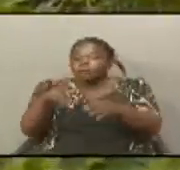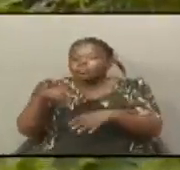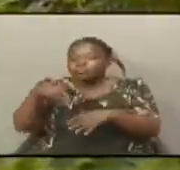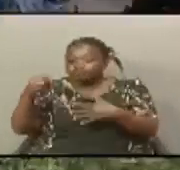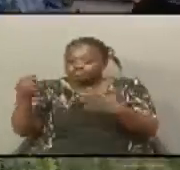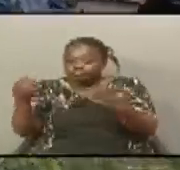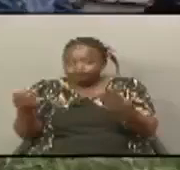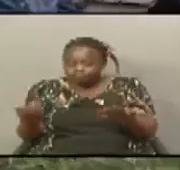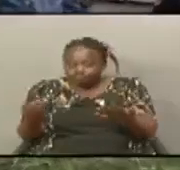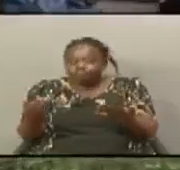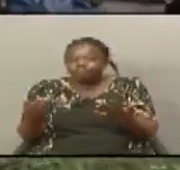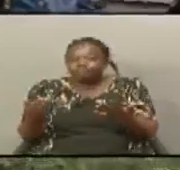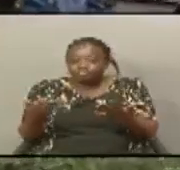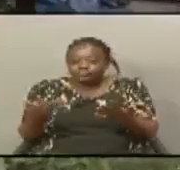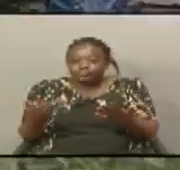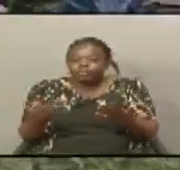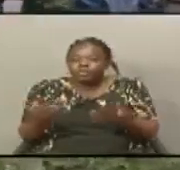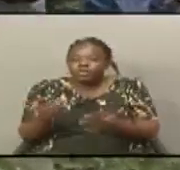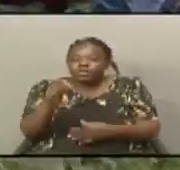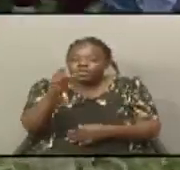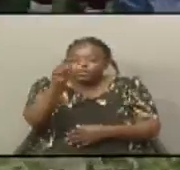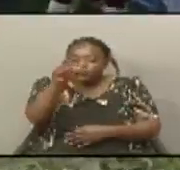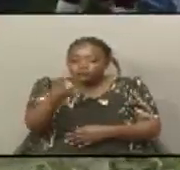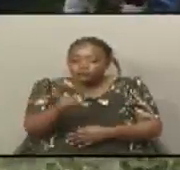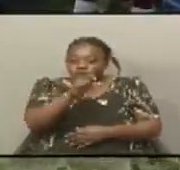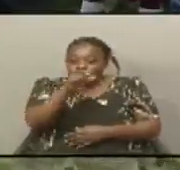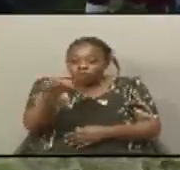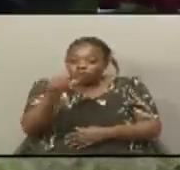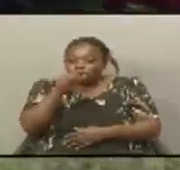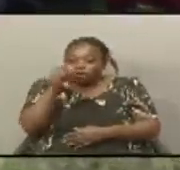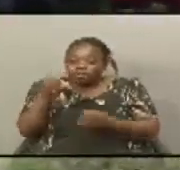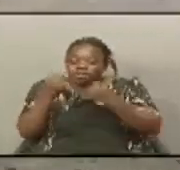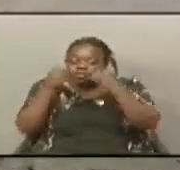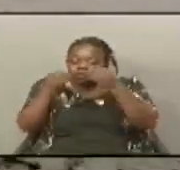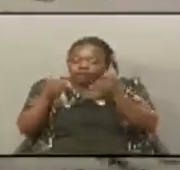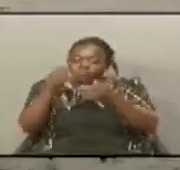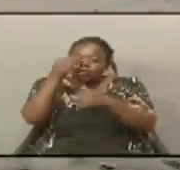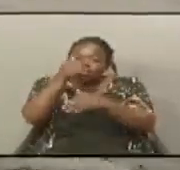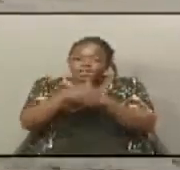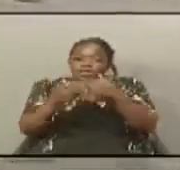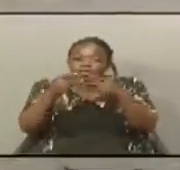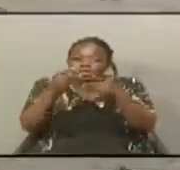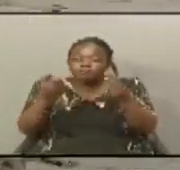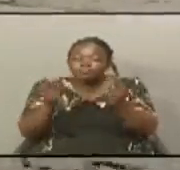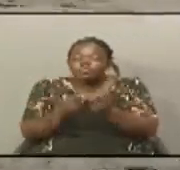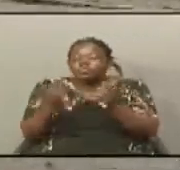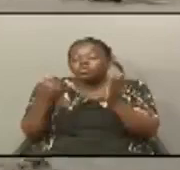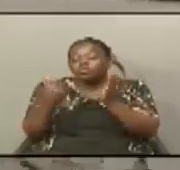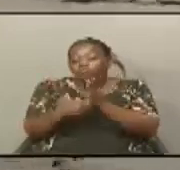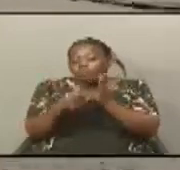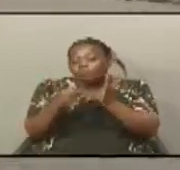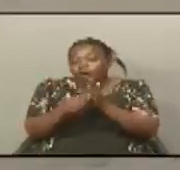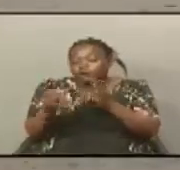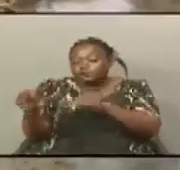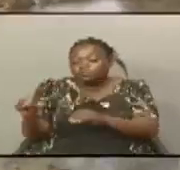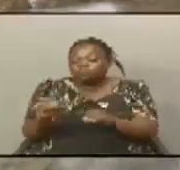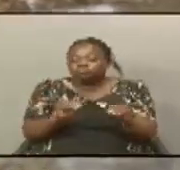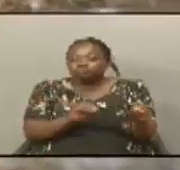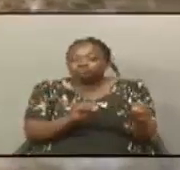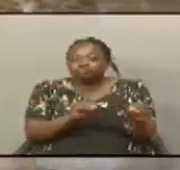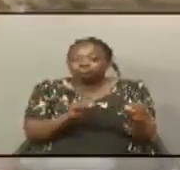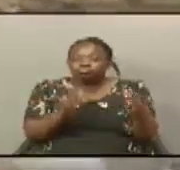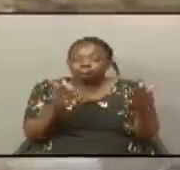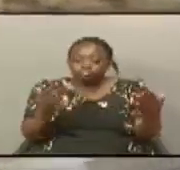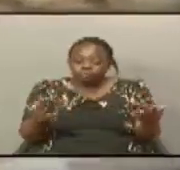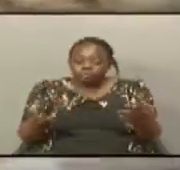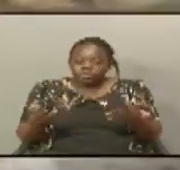ky'omusalaba omuyofu bazitukiddemu n'abakulembeze ne batemya ku bantu abaliraanye ebitundu by'obulabe ne babajjayo